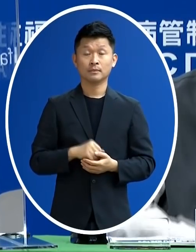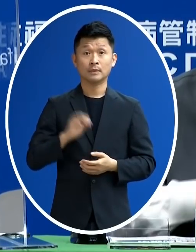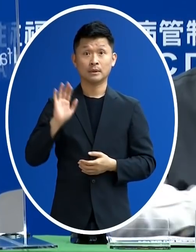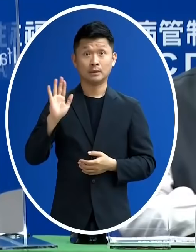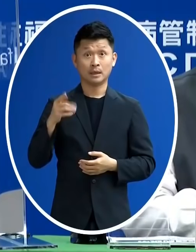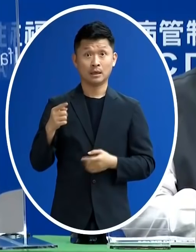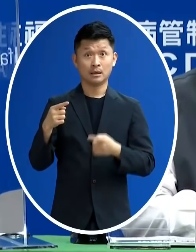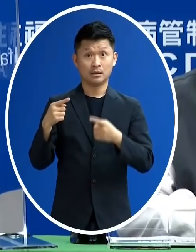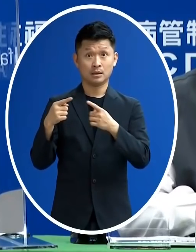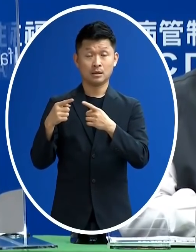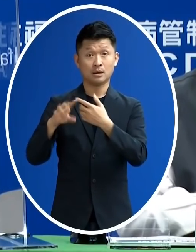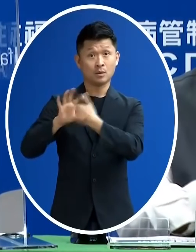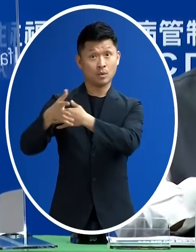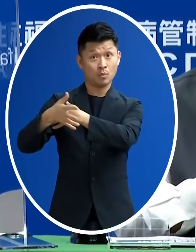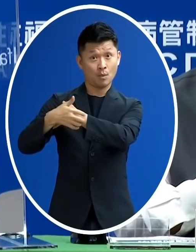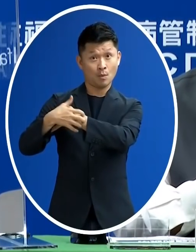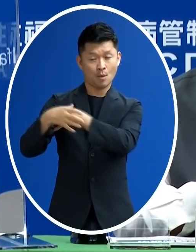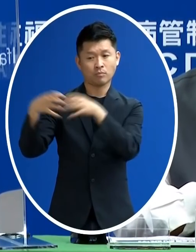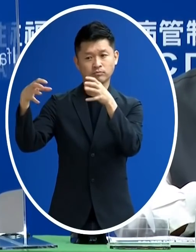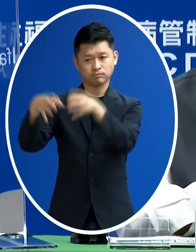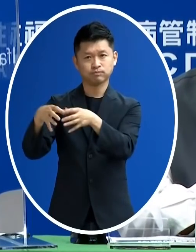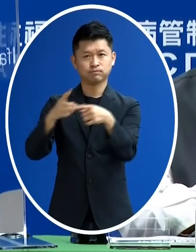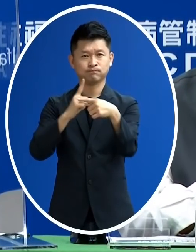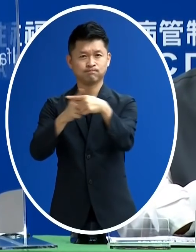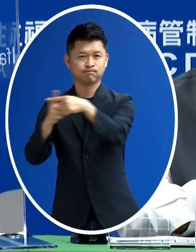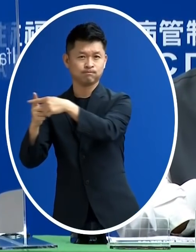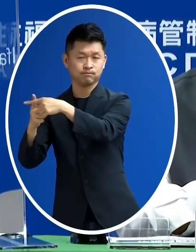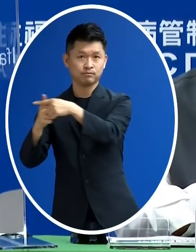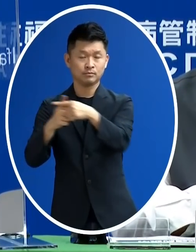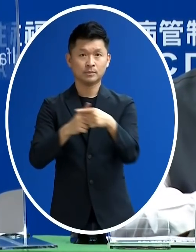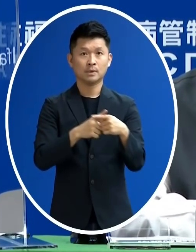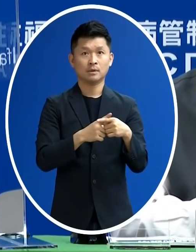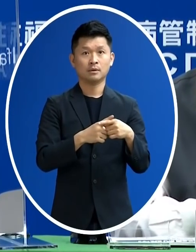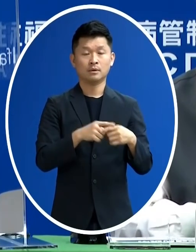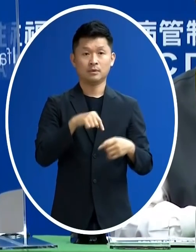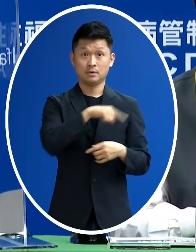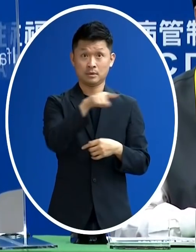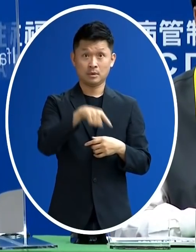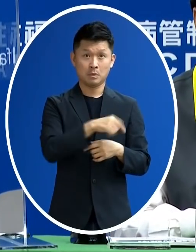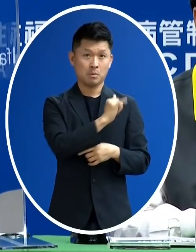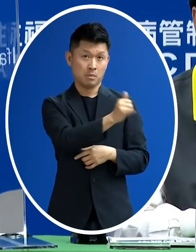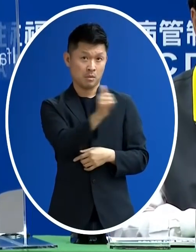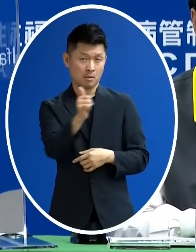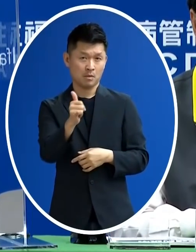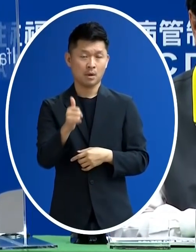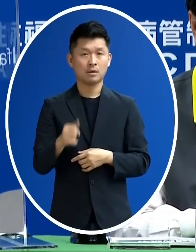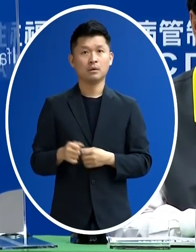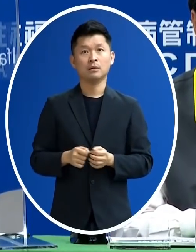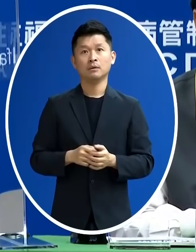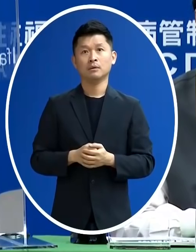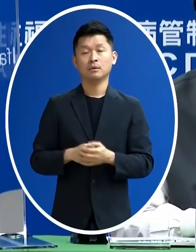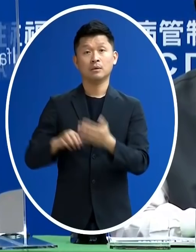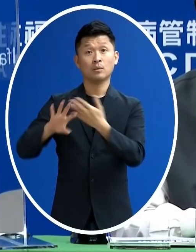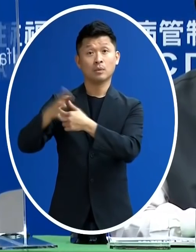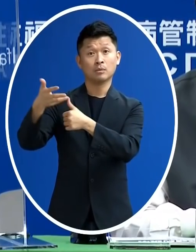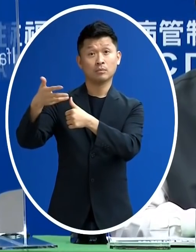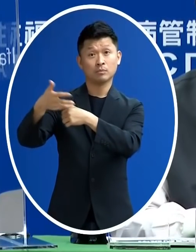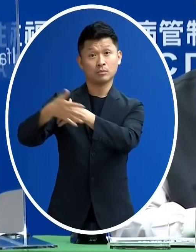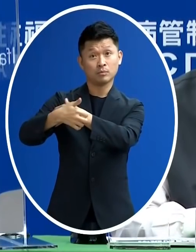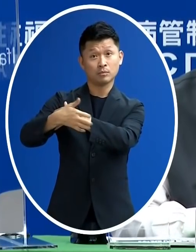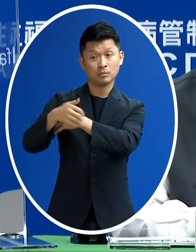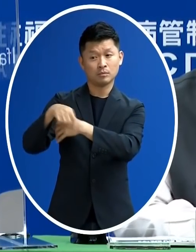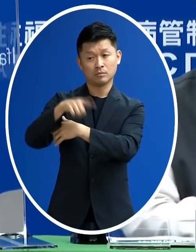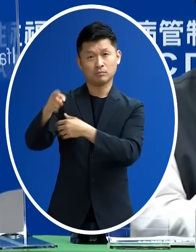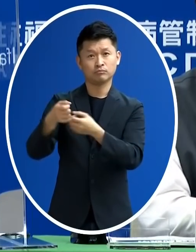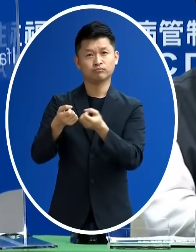较多，那移工的是很集中，哦，移工当然担心这样的一个群聚。那刚才讲这个跨